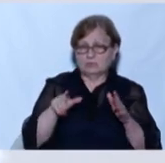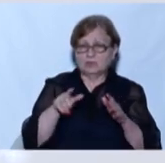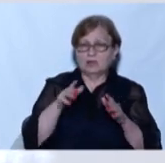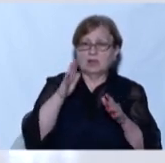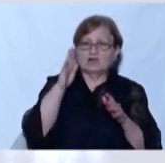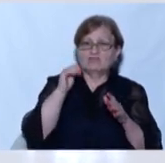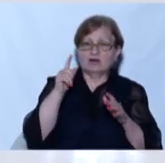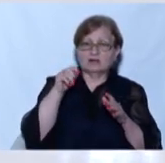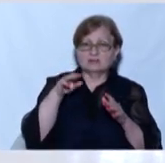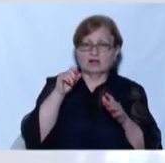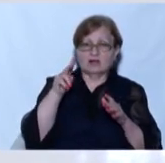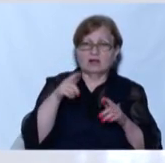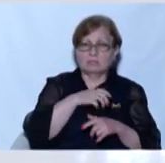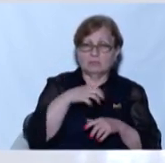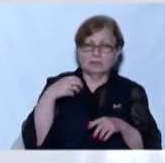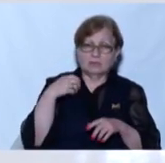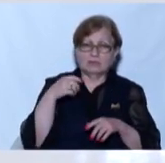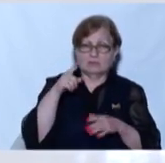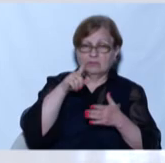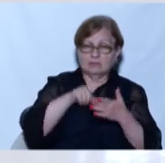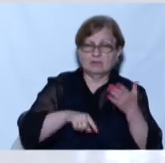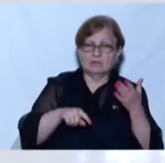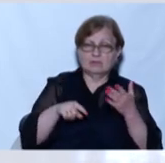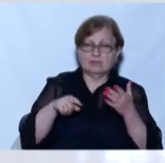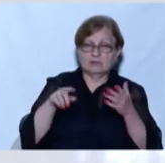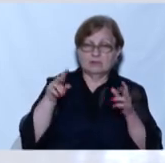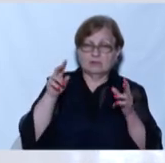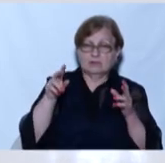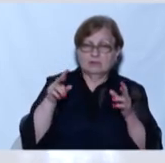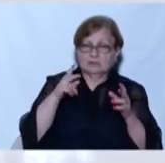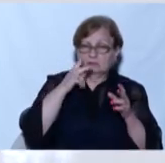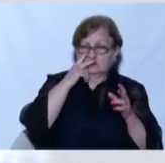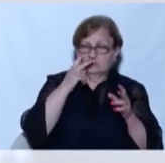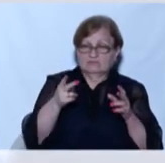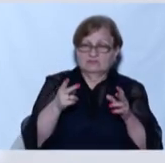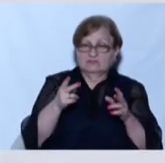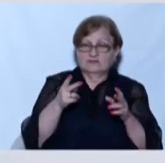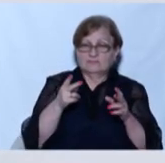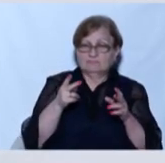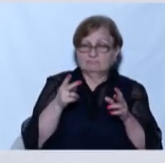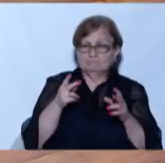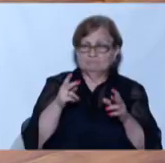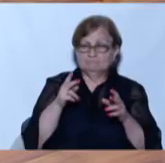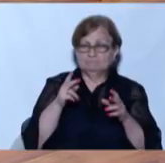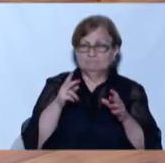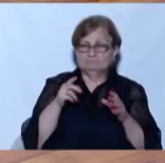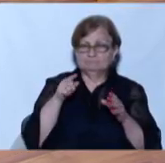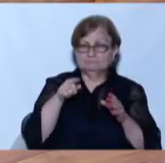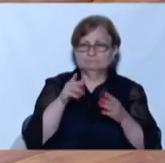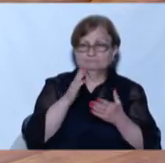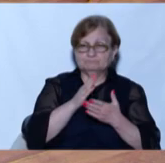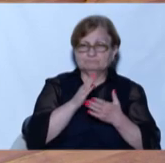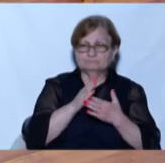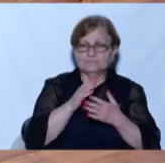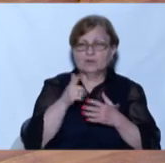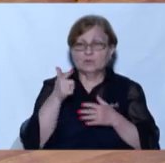ვახტანგი გარკვეულწილად ამ დაიჯერებს ამ თემას და ამ ნახავთ და დაიჯერებს რომ აი ეს არის